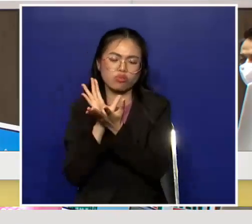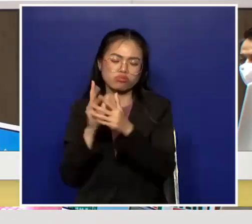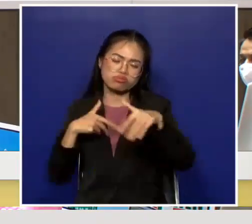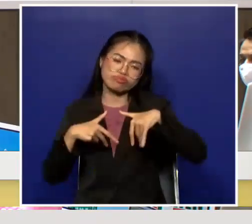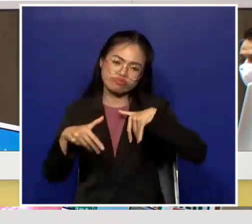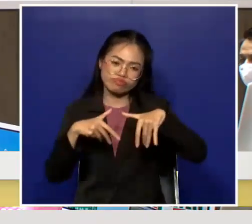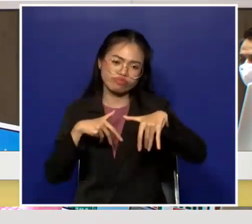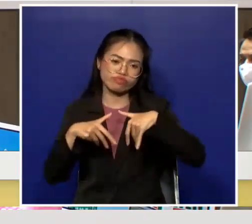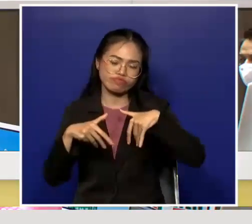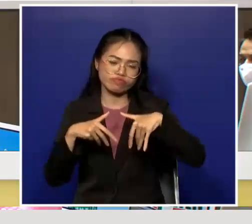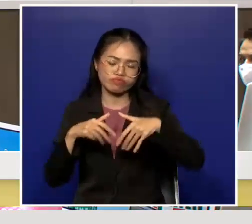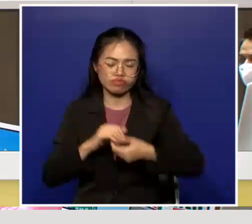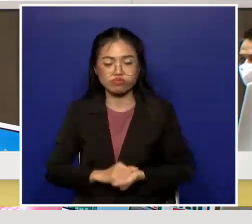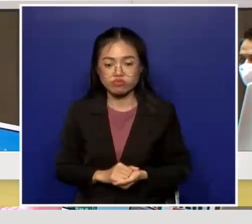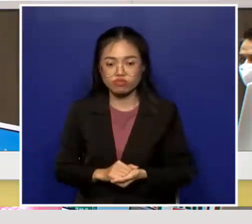ไรรู้ไหมครับ